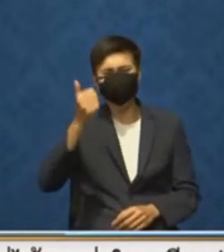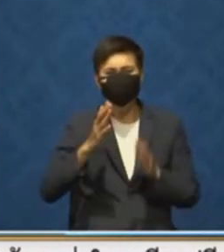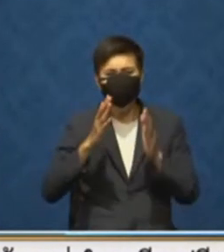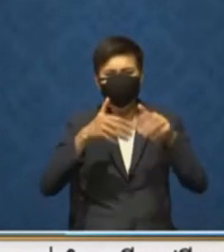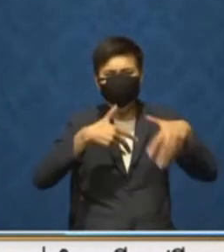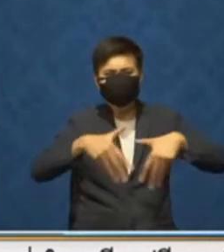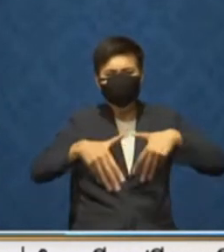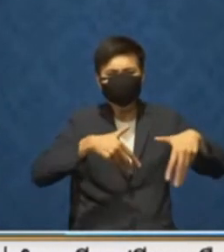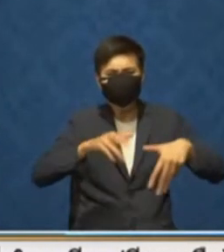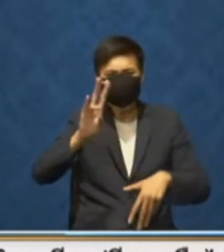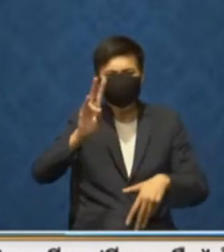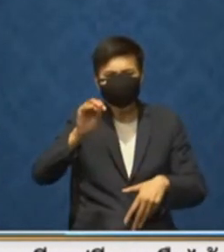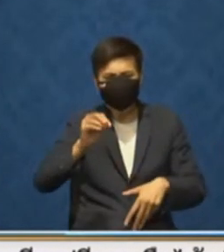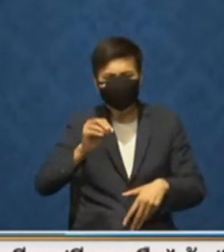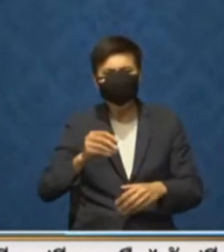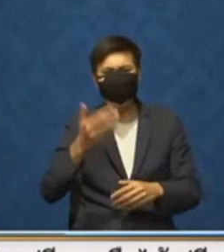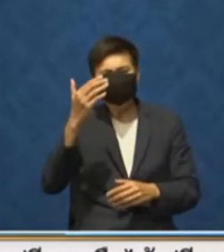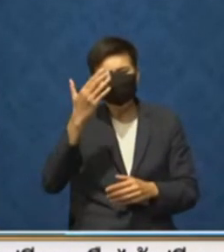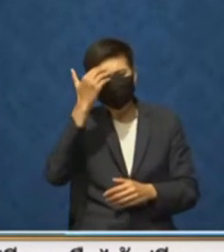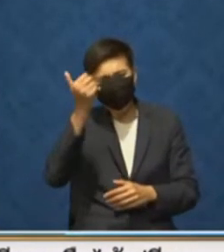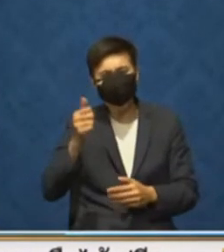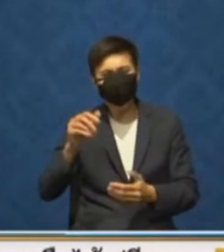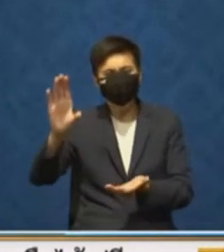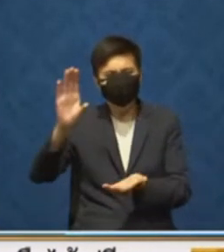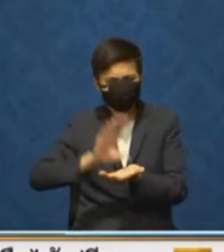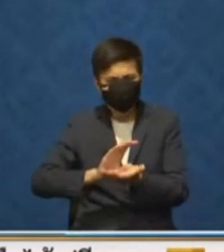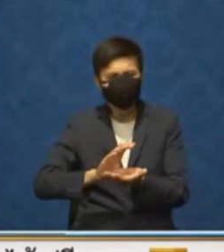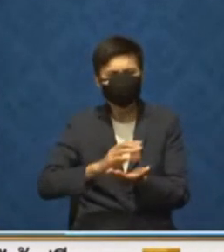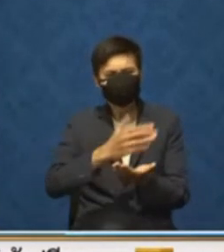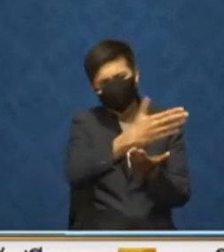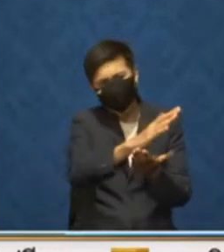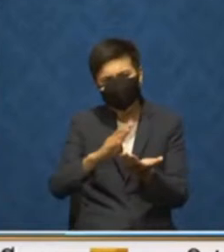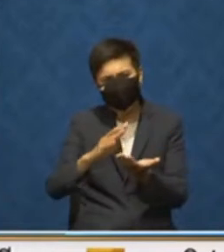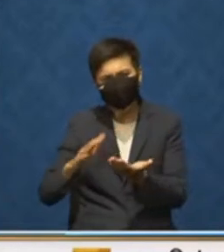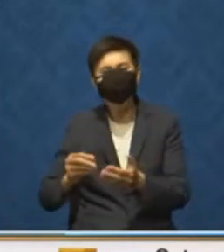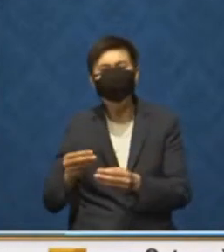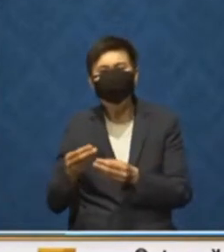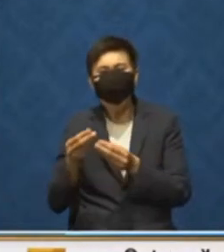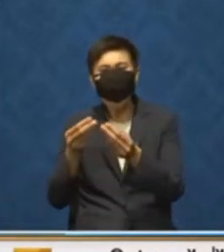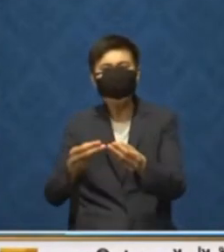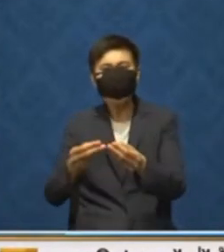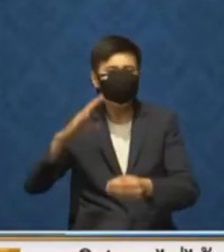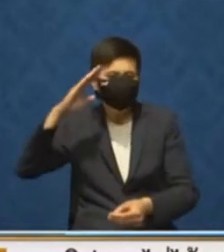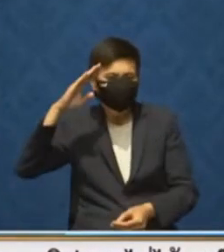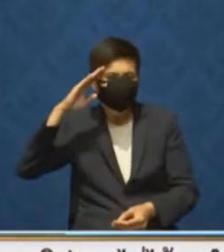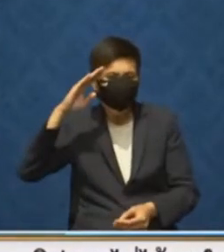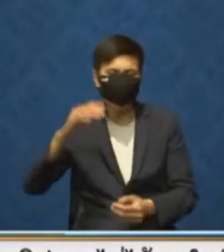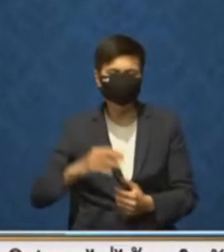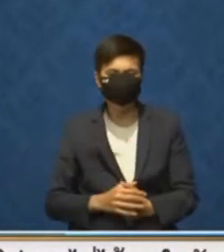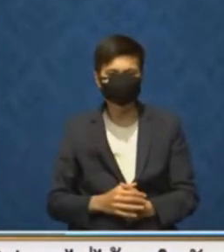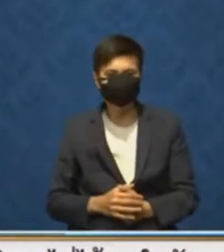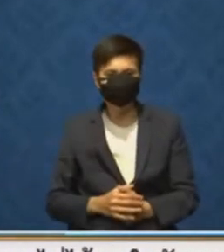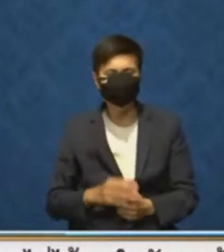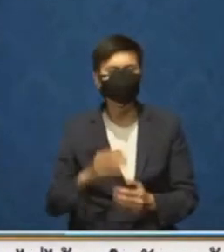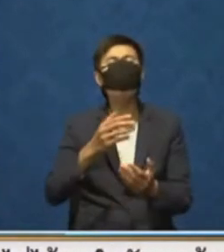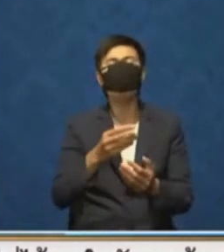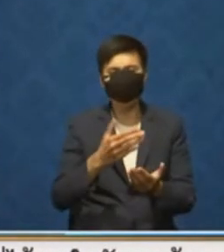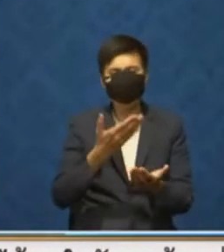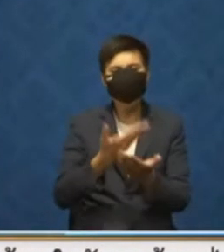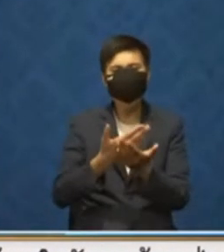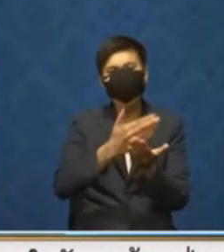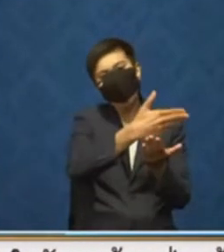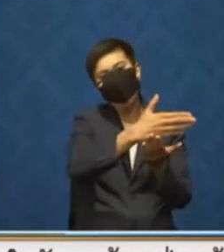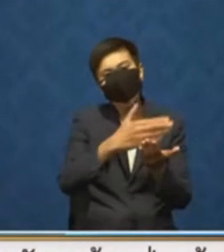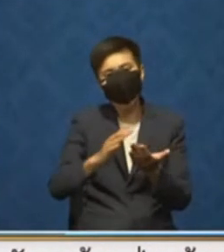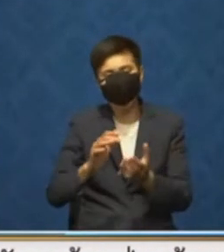ปล่อยให้งบมานอนอย่างนี้นะครับก็มันทนเธอแต่กองทัพเนี่ยนะจะได้ทำเอาไปไปก็เสีย